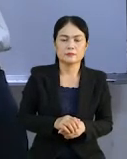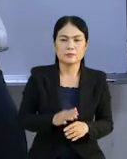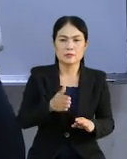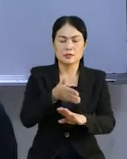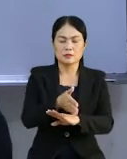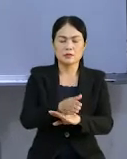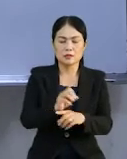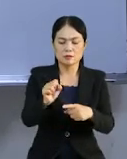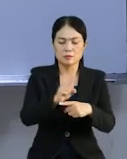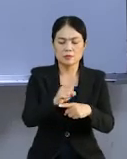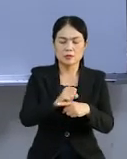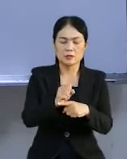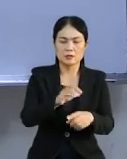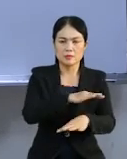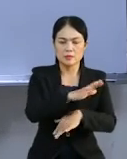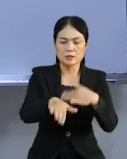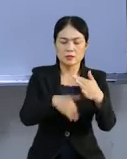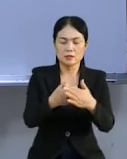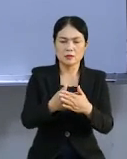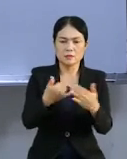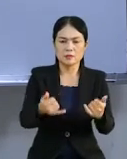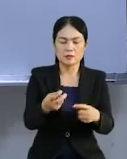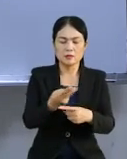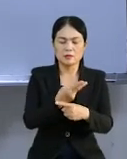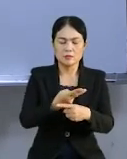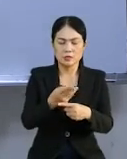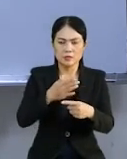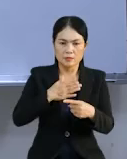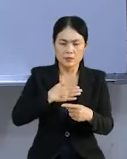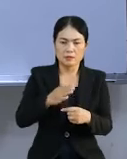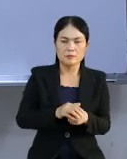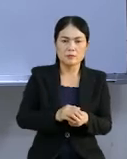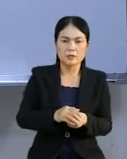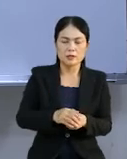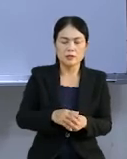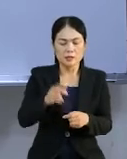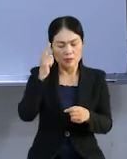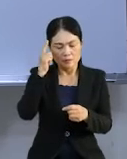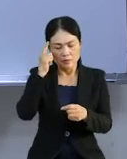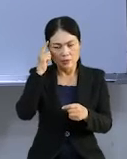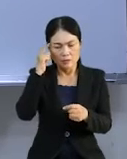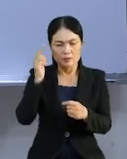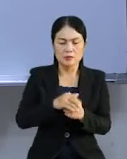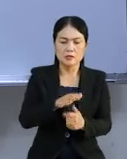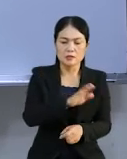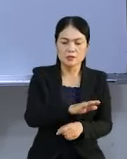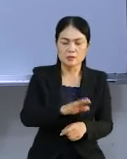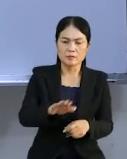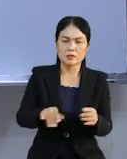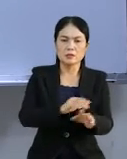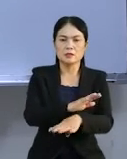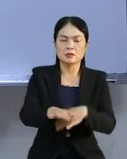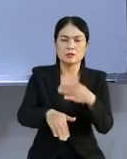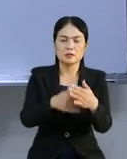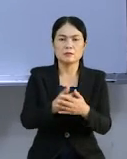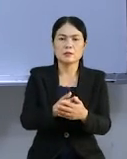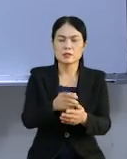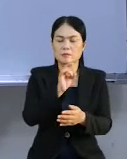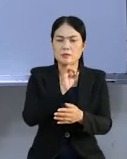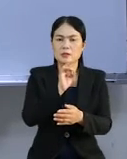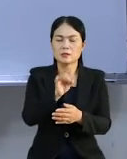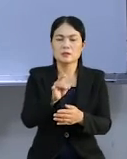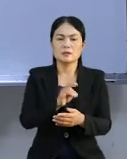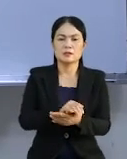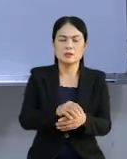chlong tam lùng hạt tiếng ọt ní đại côn bàn bậc hạt chỉ mùi nè cứu chưa chẹt tha côn tiếng ọt nia bạc